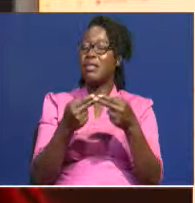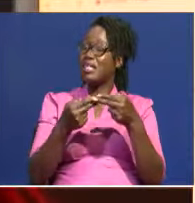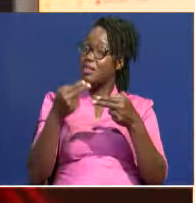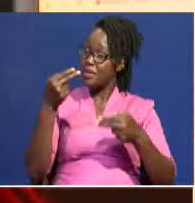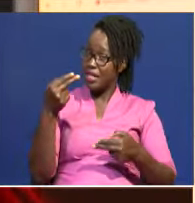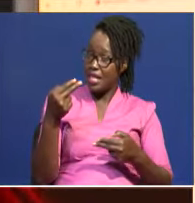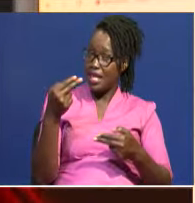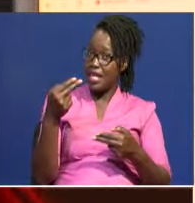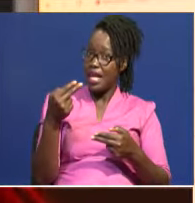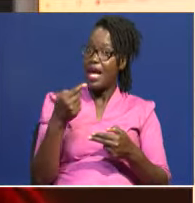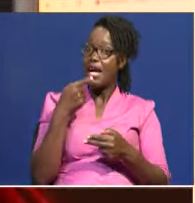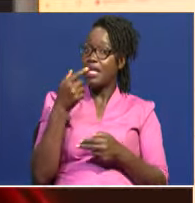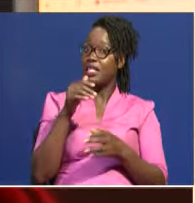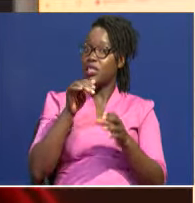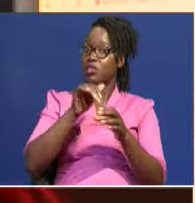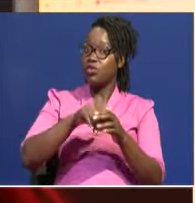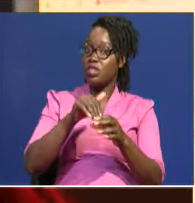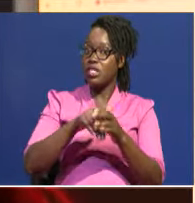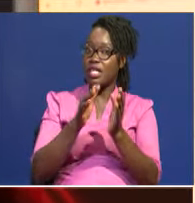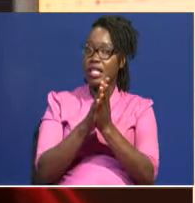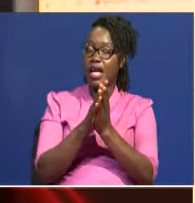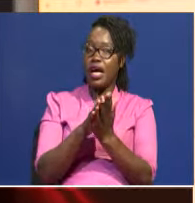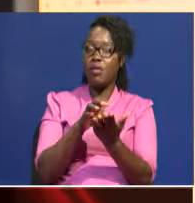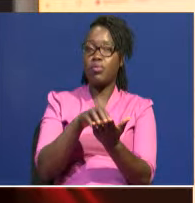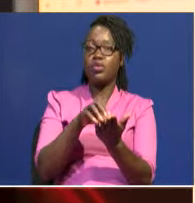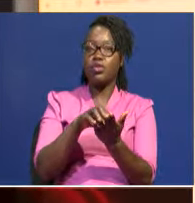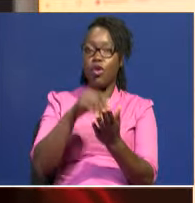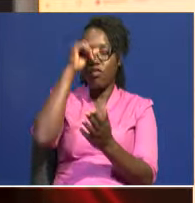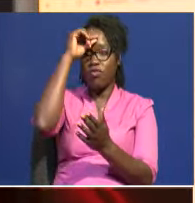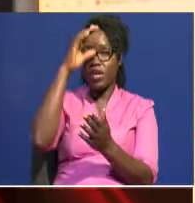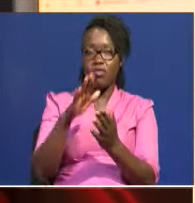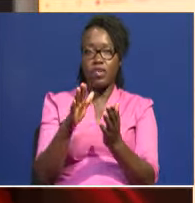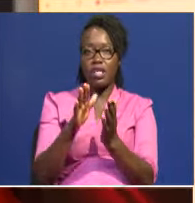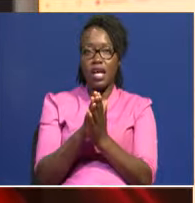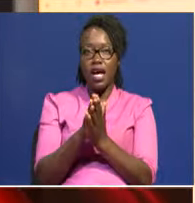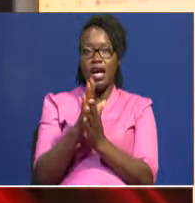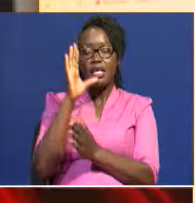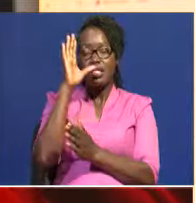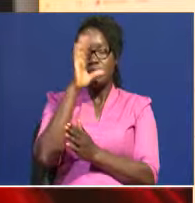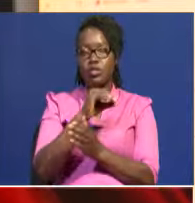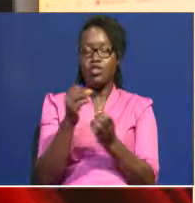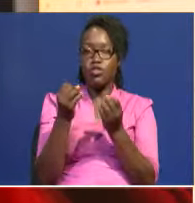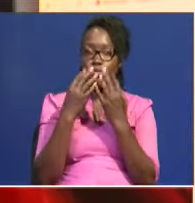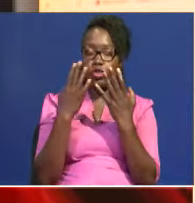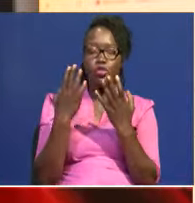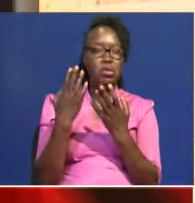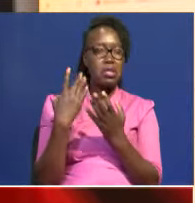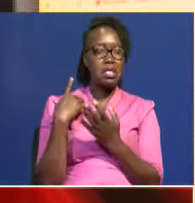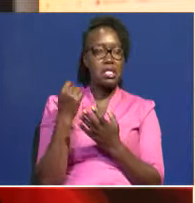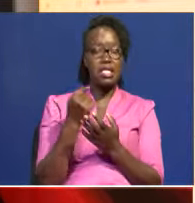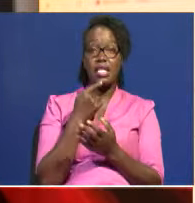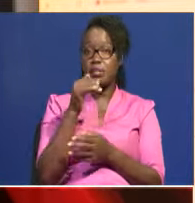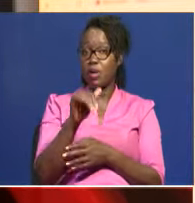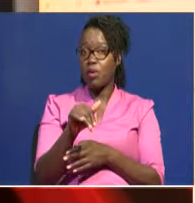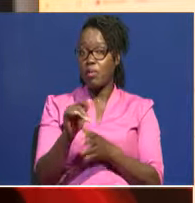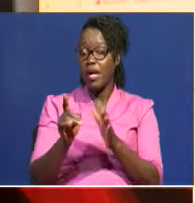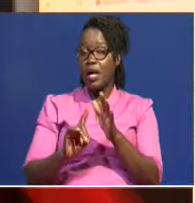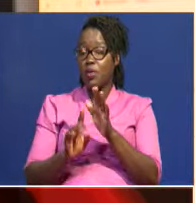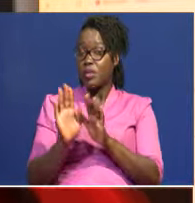kubwa. Mudhoni alihusisha msimamo wa baraza la magavana na ukosefu wa habari za hivi punde, akiongeza kuwa wizara